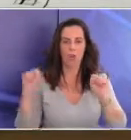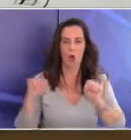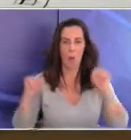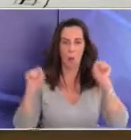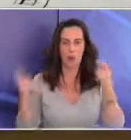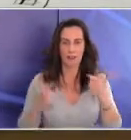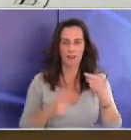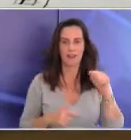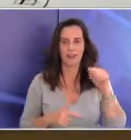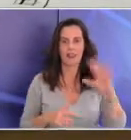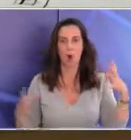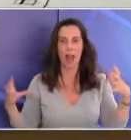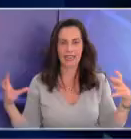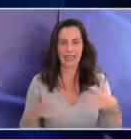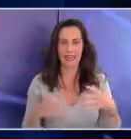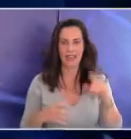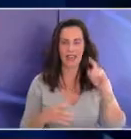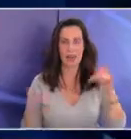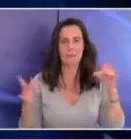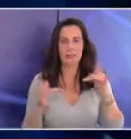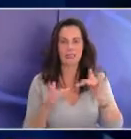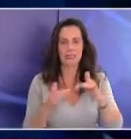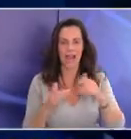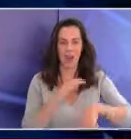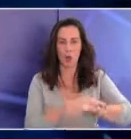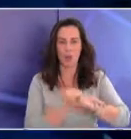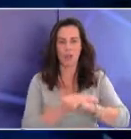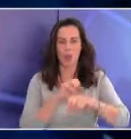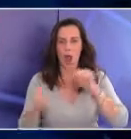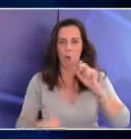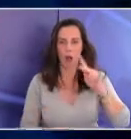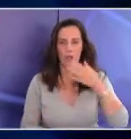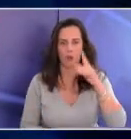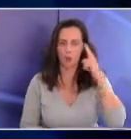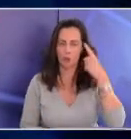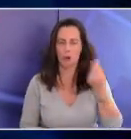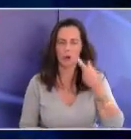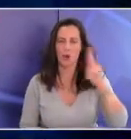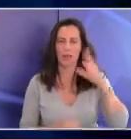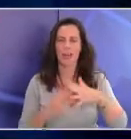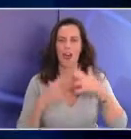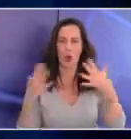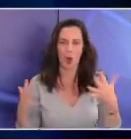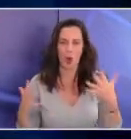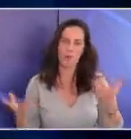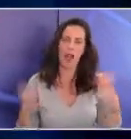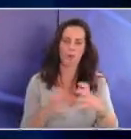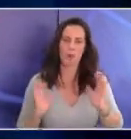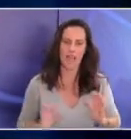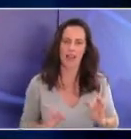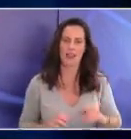ביחד, לקחת את כל הכיתה או את כל הקבוצה למשחק של הפועל קטמון, אז אתה יודע שיש פה משהו שהוא יותר גדול מרק הקבוצה